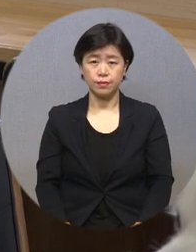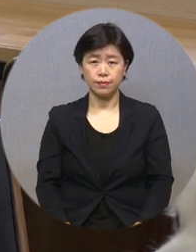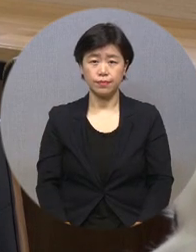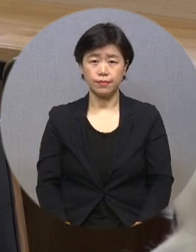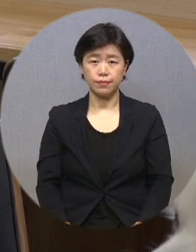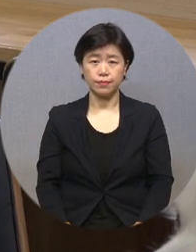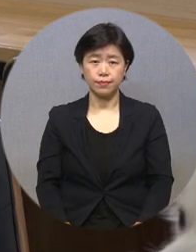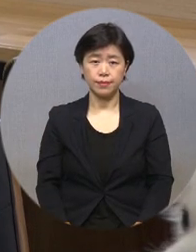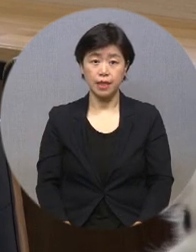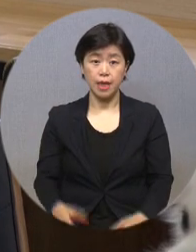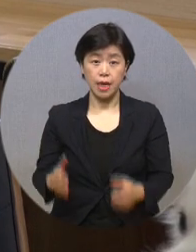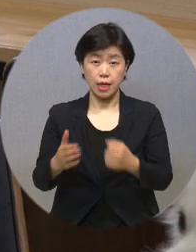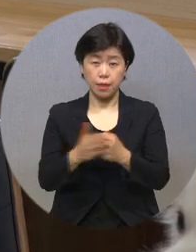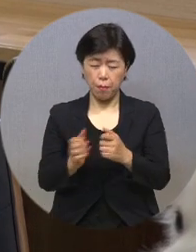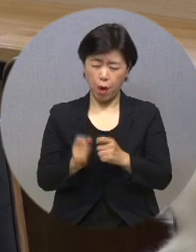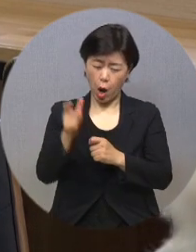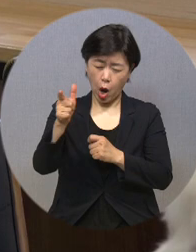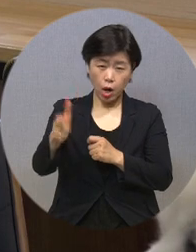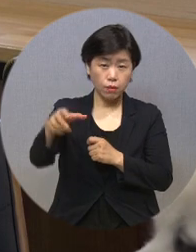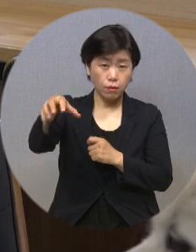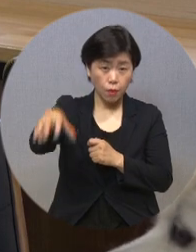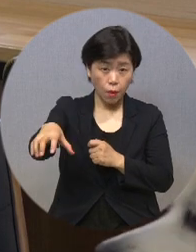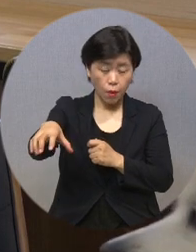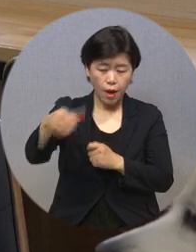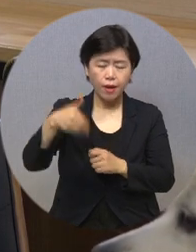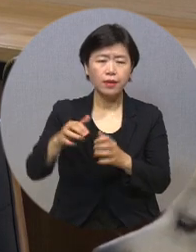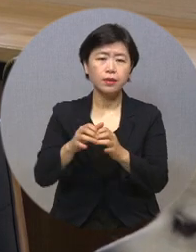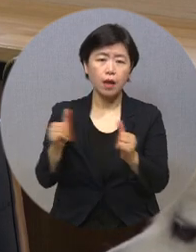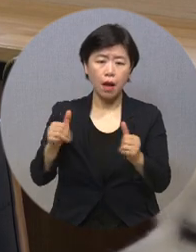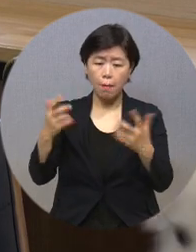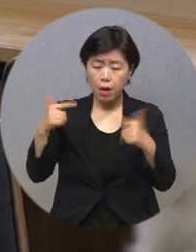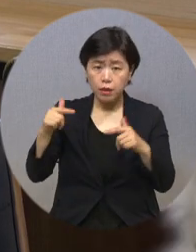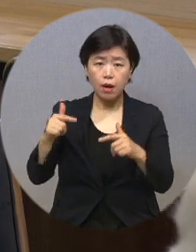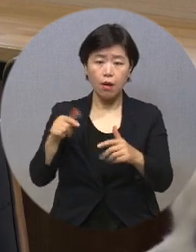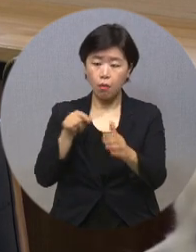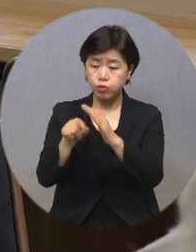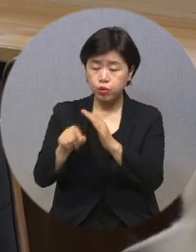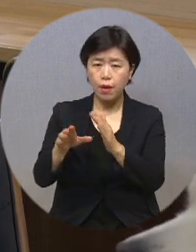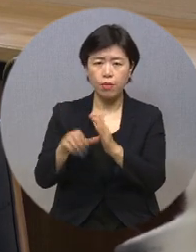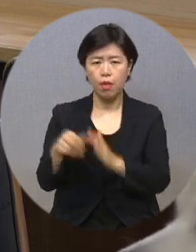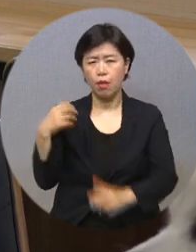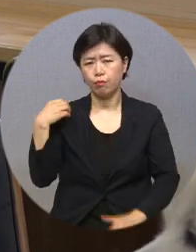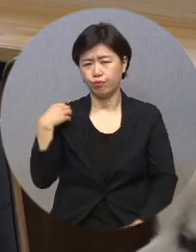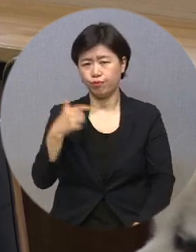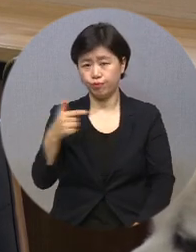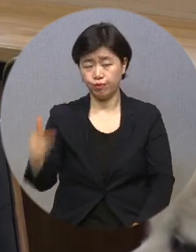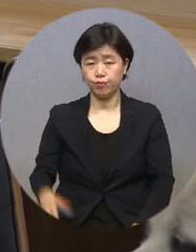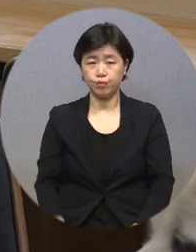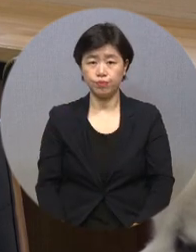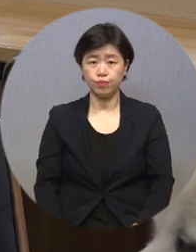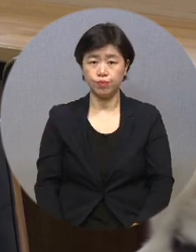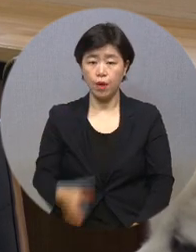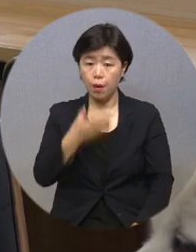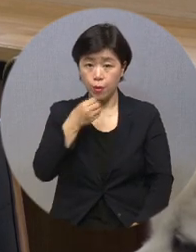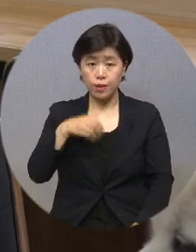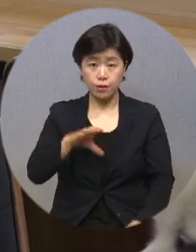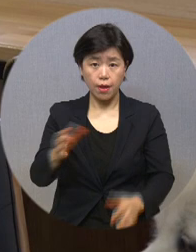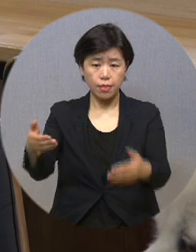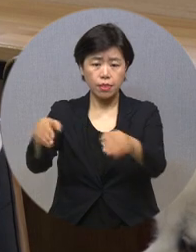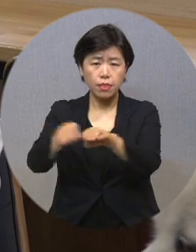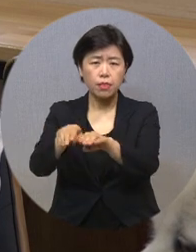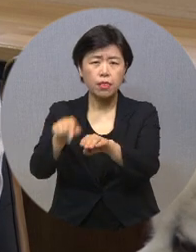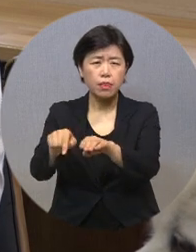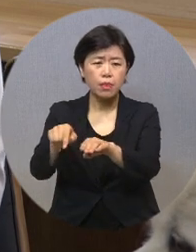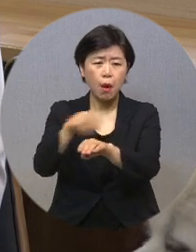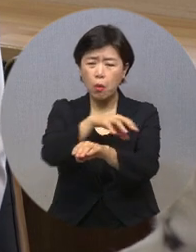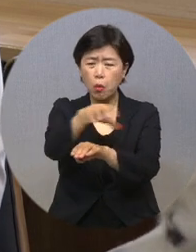나가는 사람들한테는 부담이 될 수 있는 거고 그리고 지금 복지관이 많이 생기지가 않았어요.